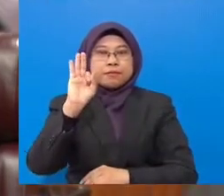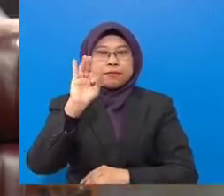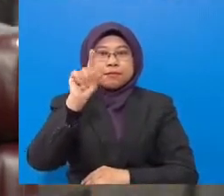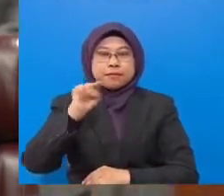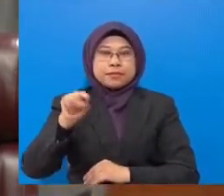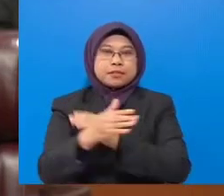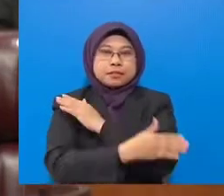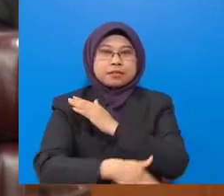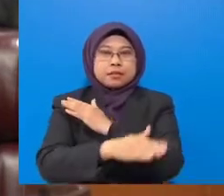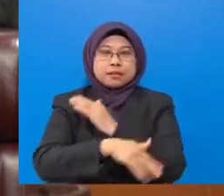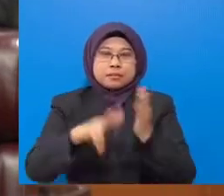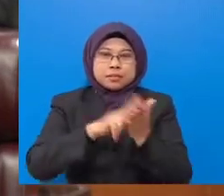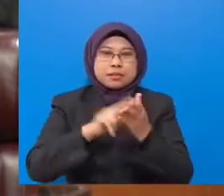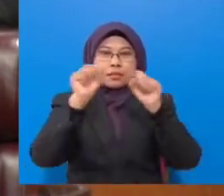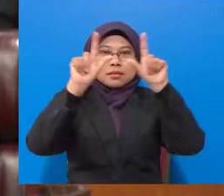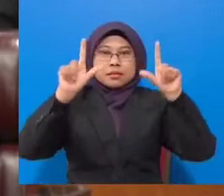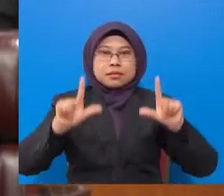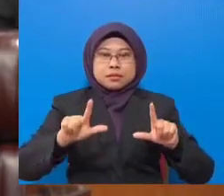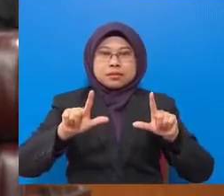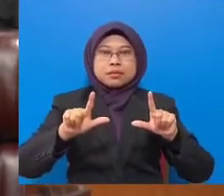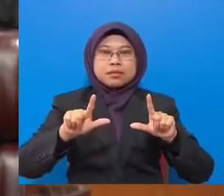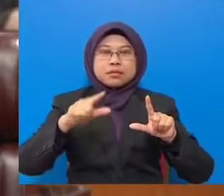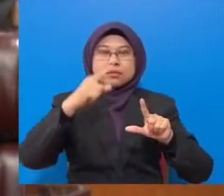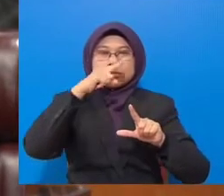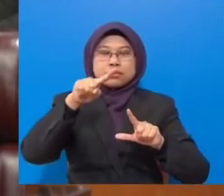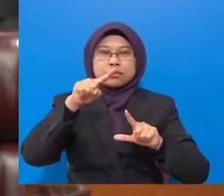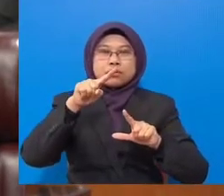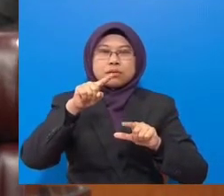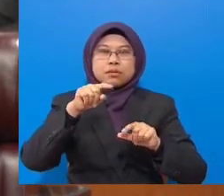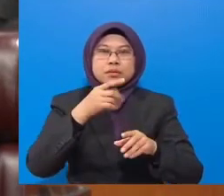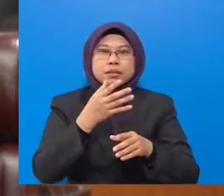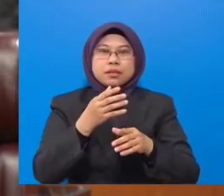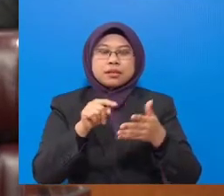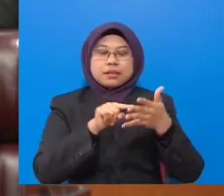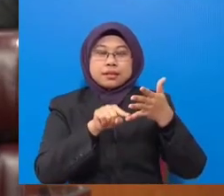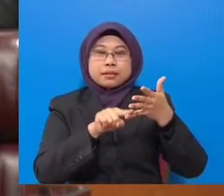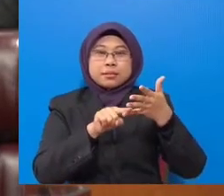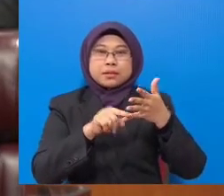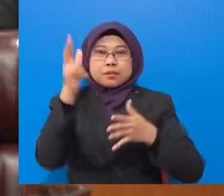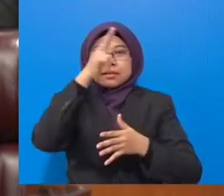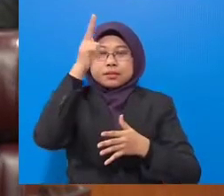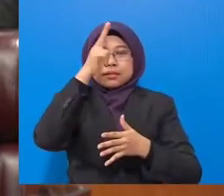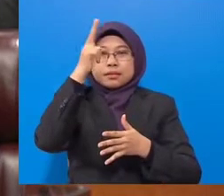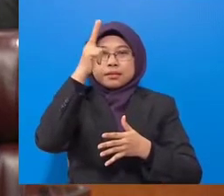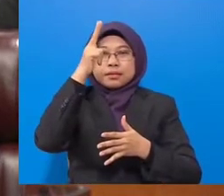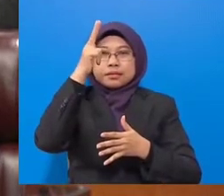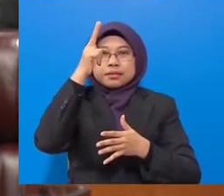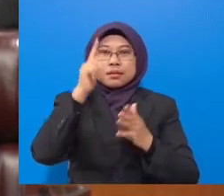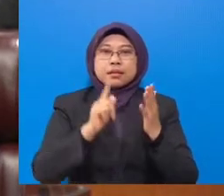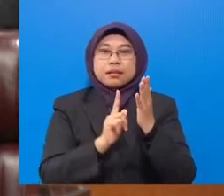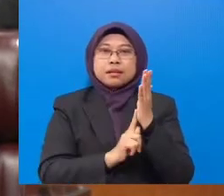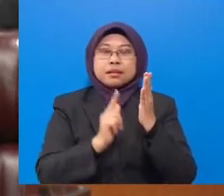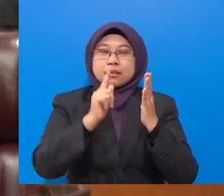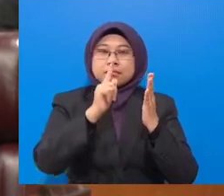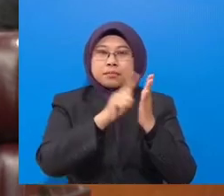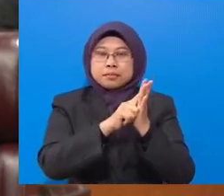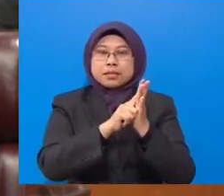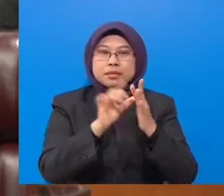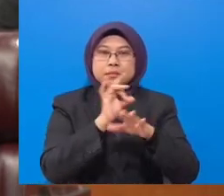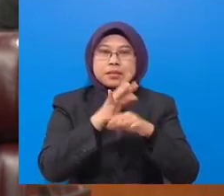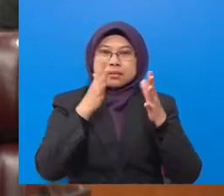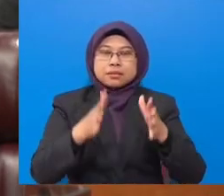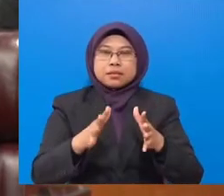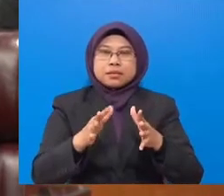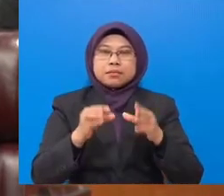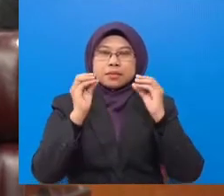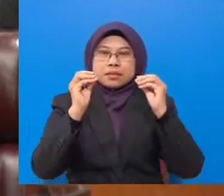penyelarasan pengikir Affan dan pesugihan bagi merilis asyik antraks kelima ini kerajaan melalui lembaga penasihat penyelarasan